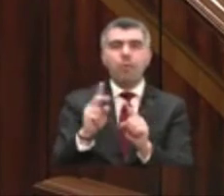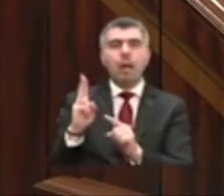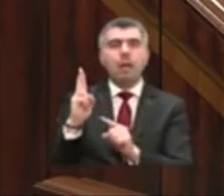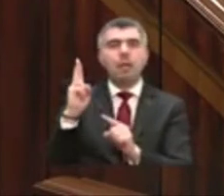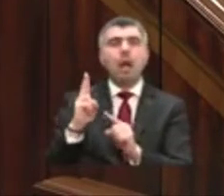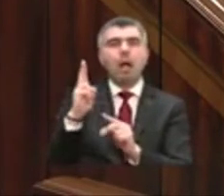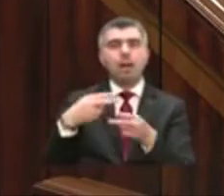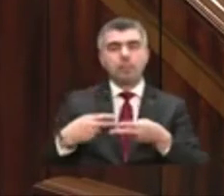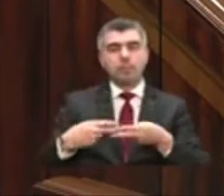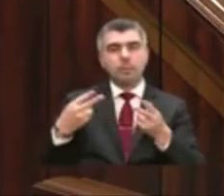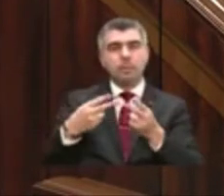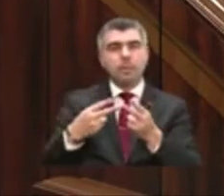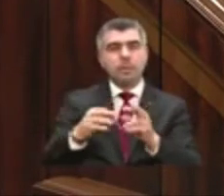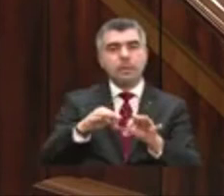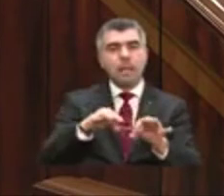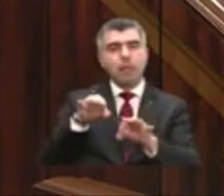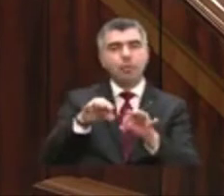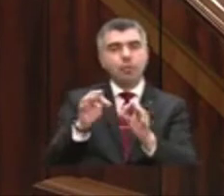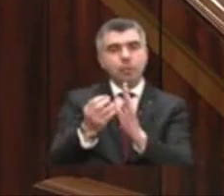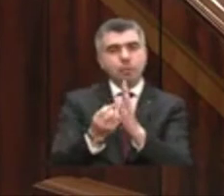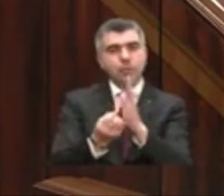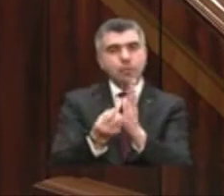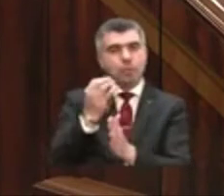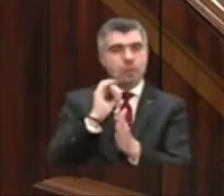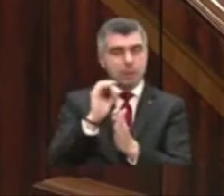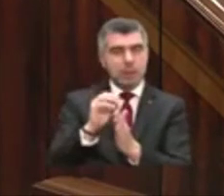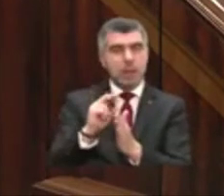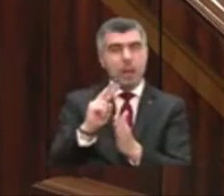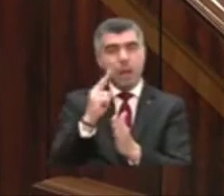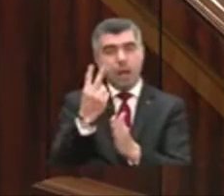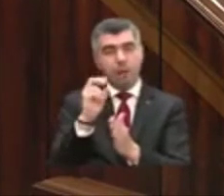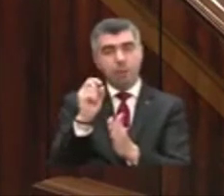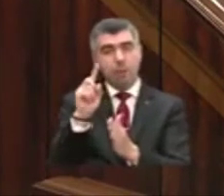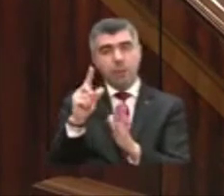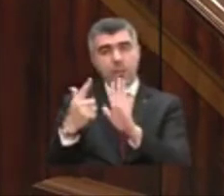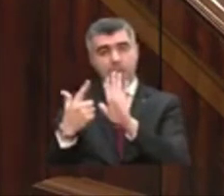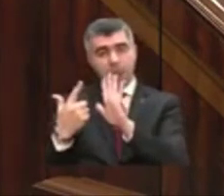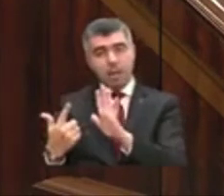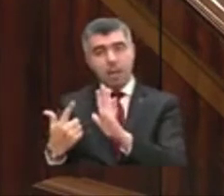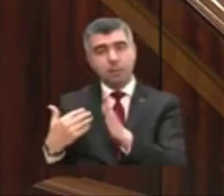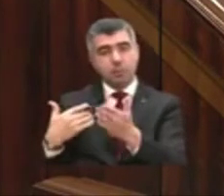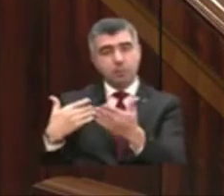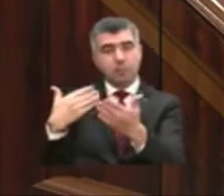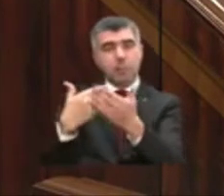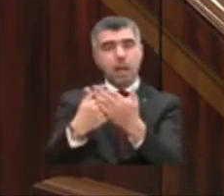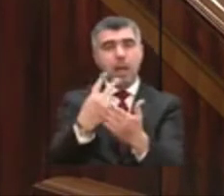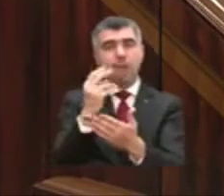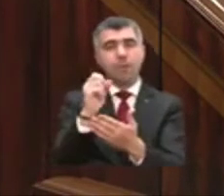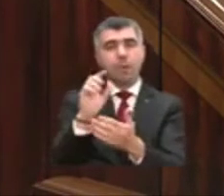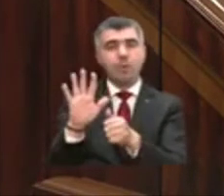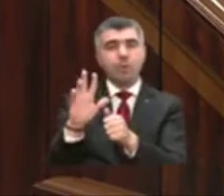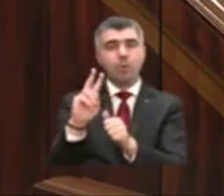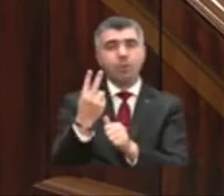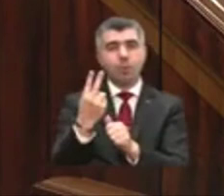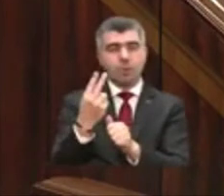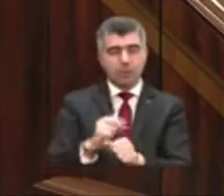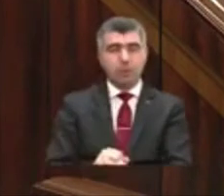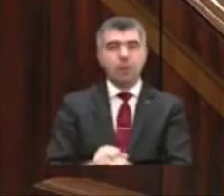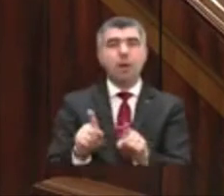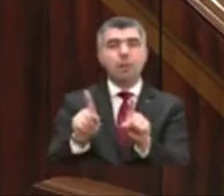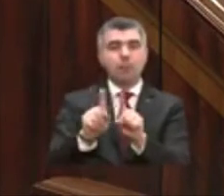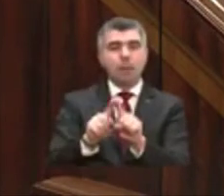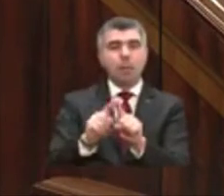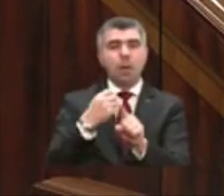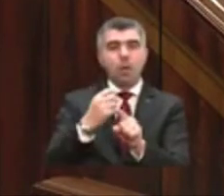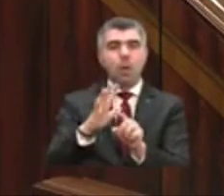سابقة استراتيجية جديدة متعلقة بالفترة بين 2017 و2026 والتي تتماشى أهدافها مع العشرية